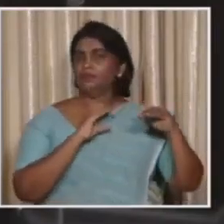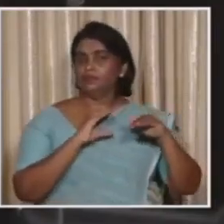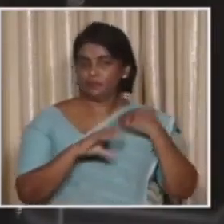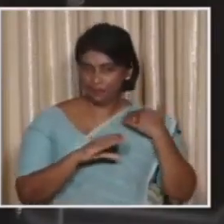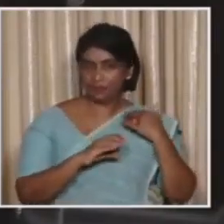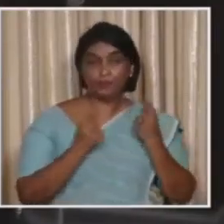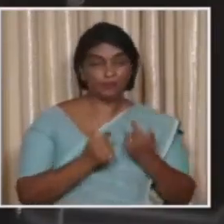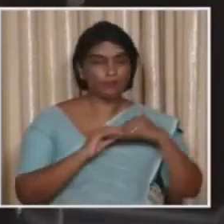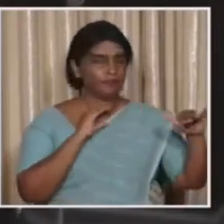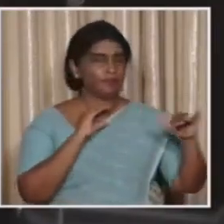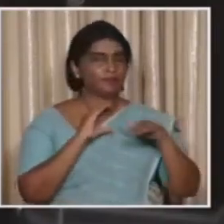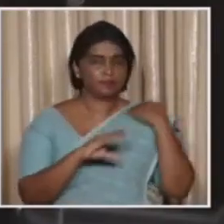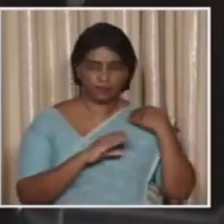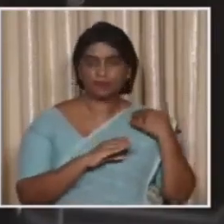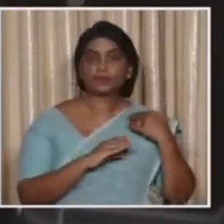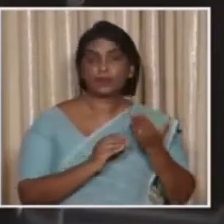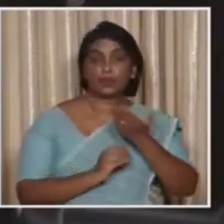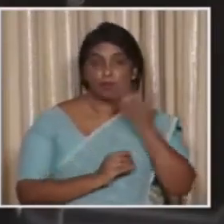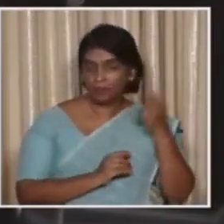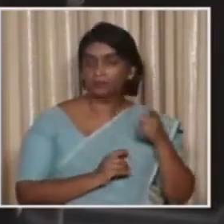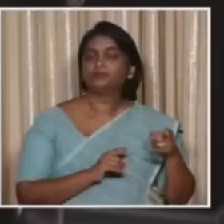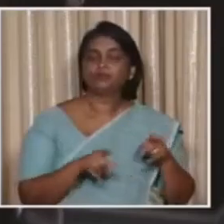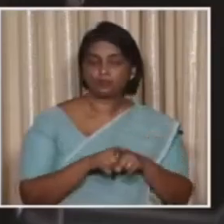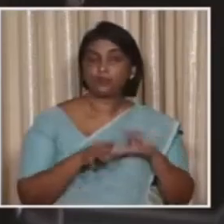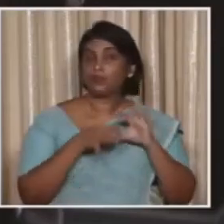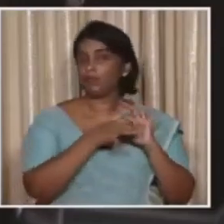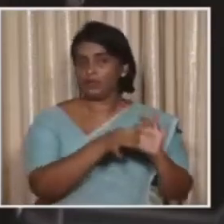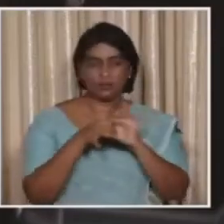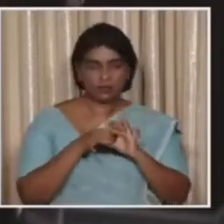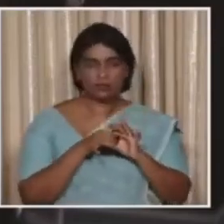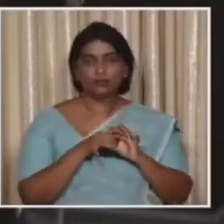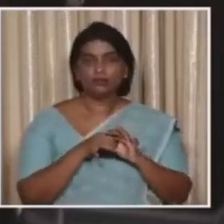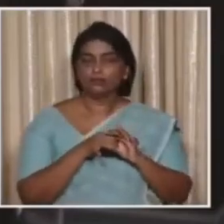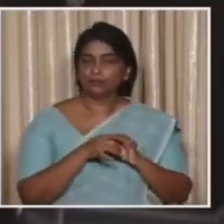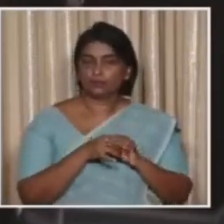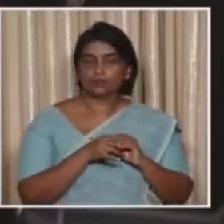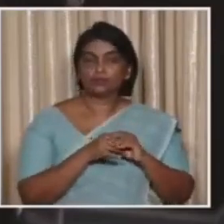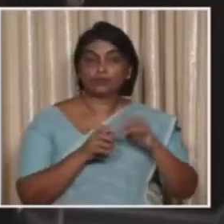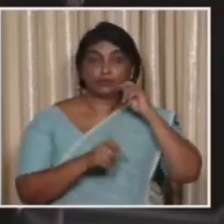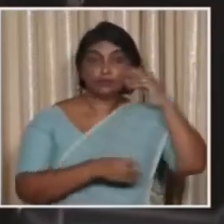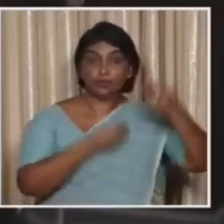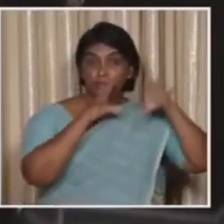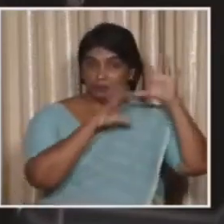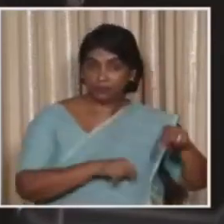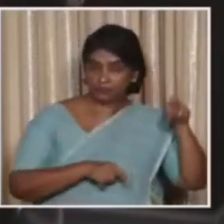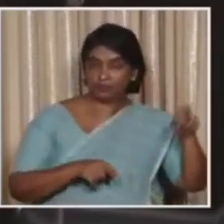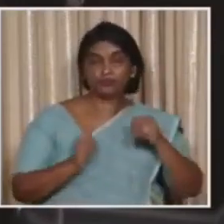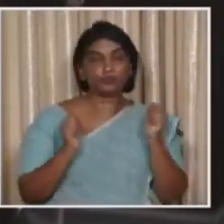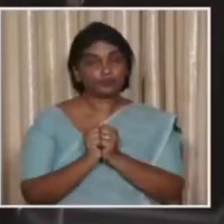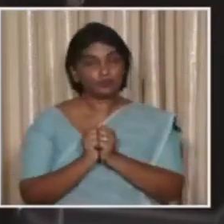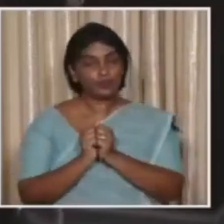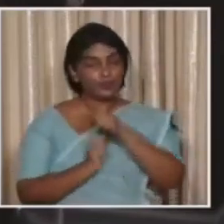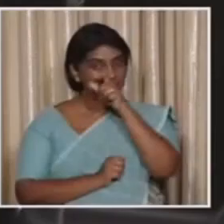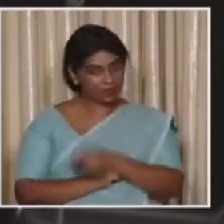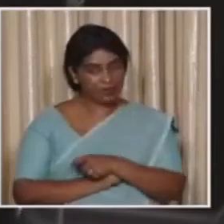මේ ඉමර්ජන්සි ඇලර්ට් එකක් ඉදිරිපත් කරන්න පුළුවන් විදියට සම්බන්ධ කරලා එහා පැත්තෙන් අපේ සේවා යෝජකයත් මෙහි ඉන්න